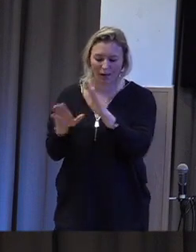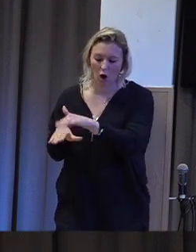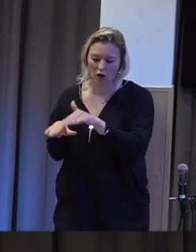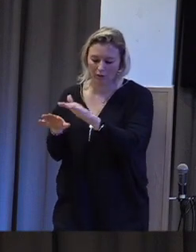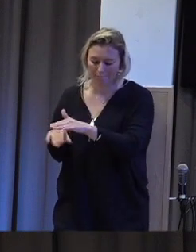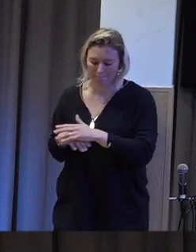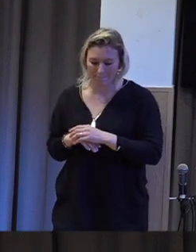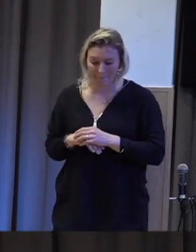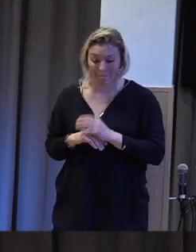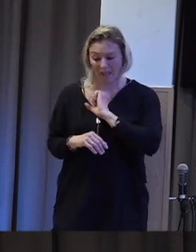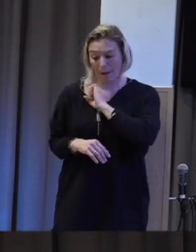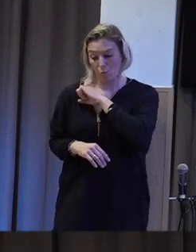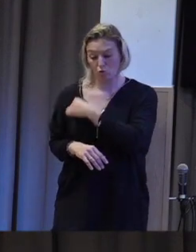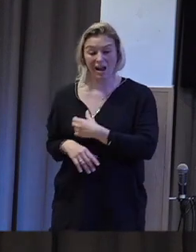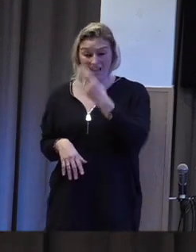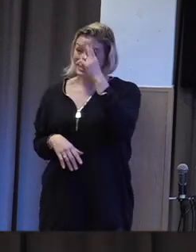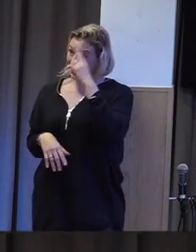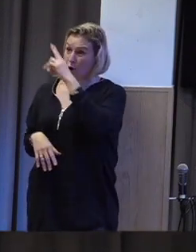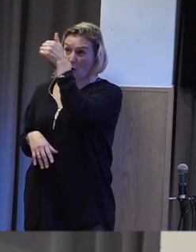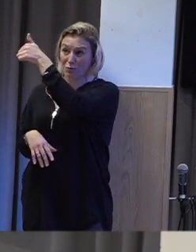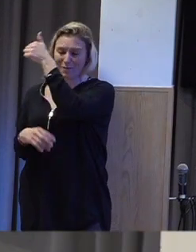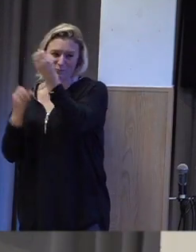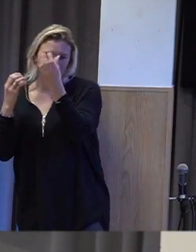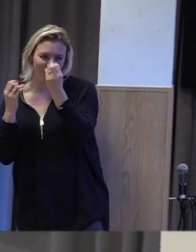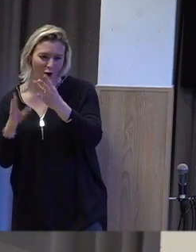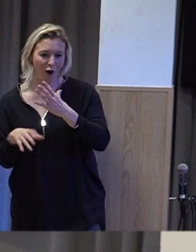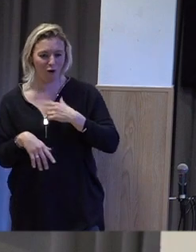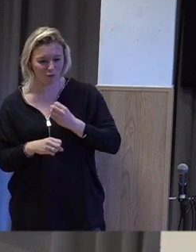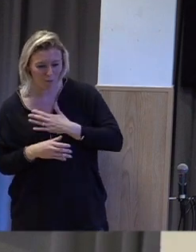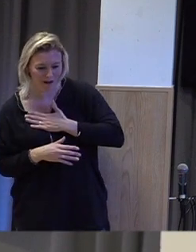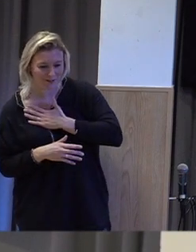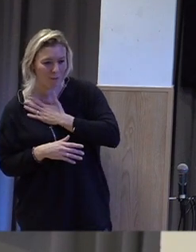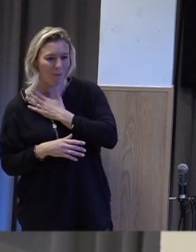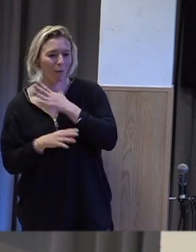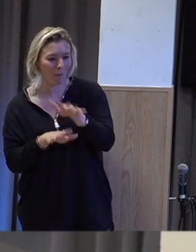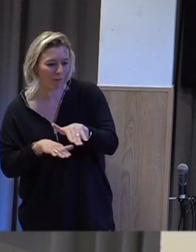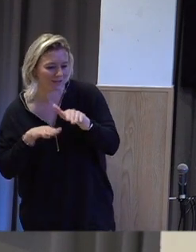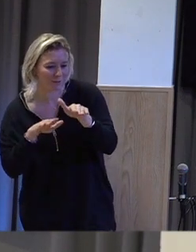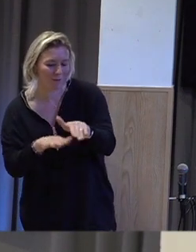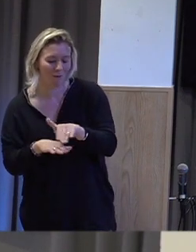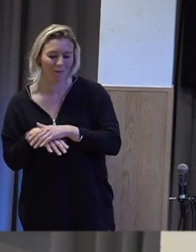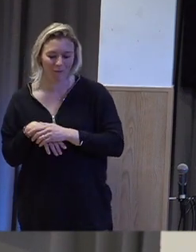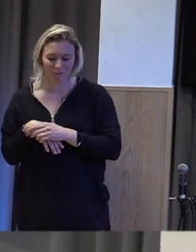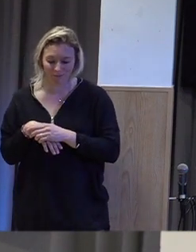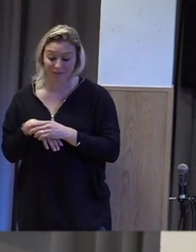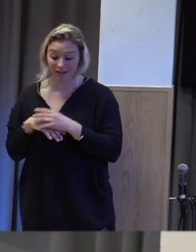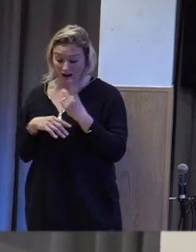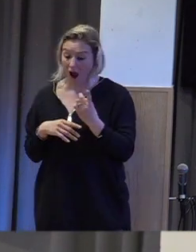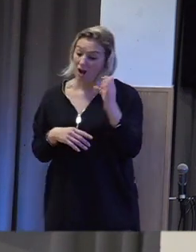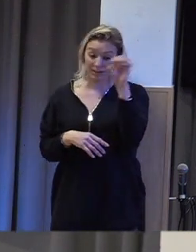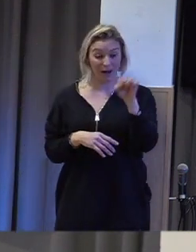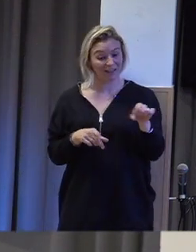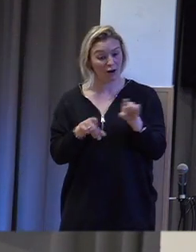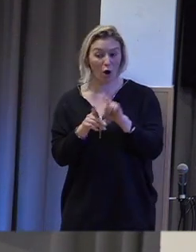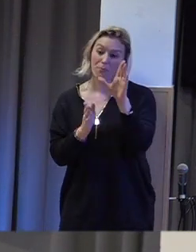comme le Seigneur était souvent ému de compassion, on s'est dit, bon, le Samaritain représente le